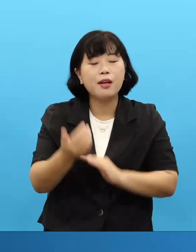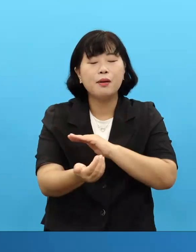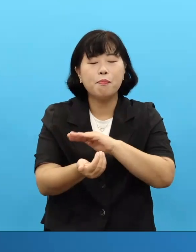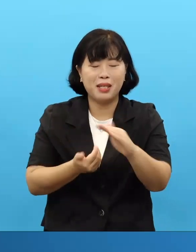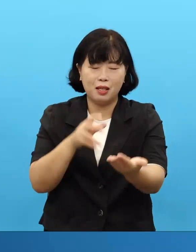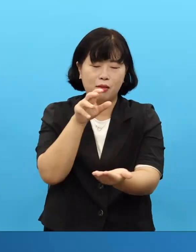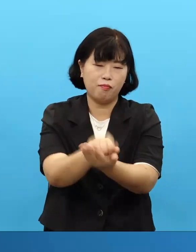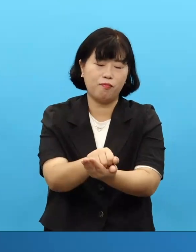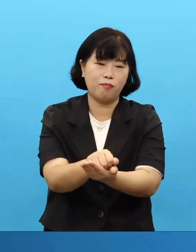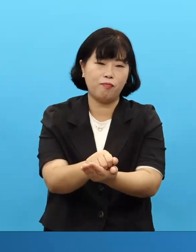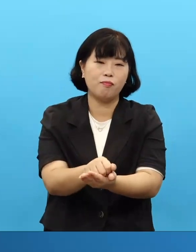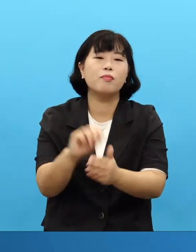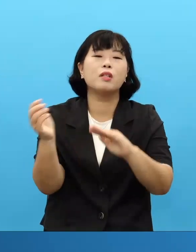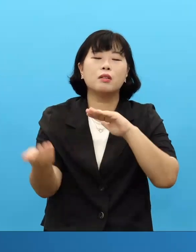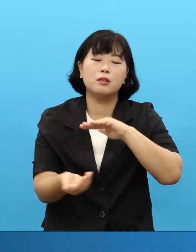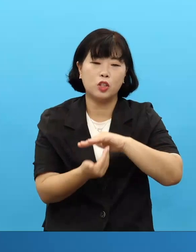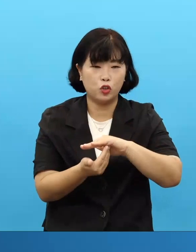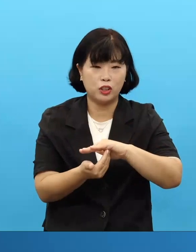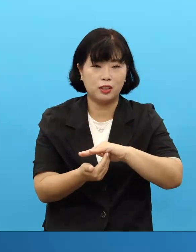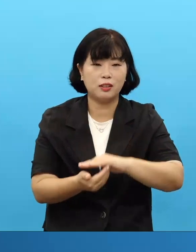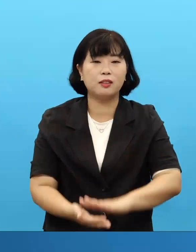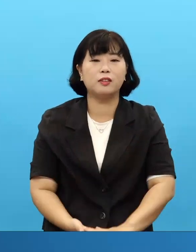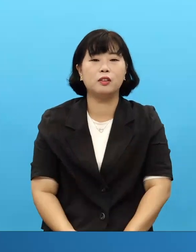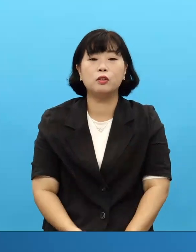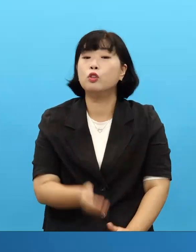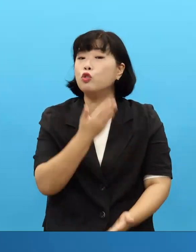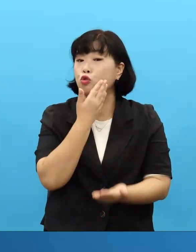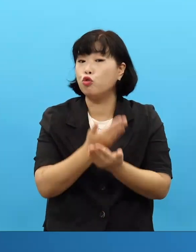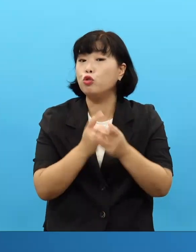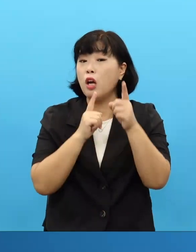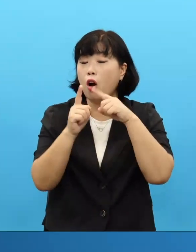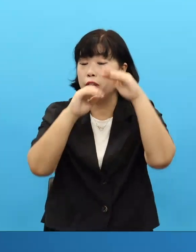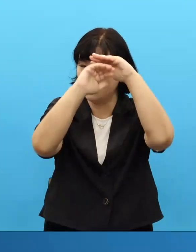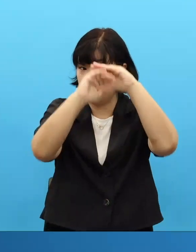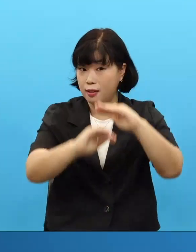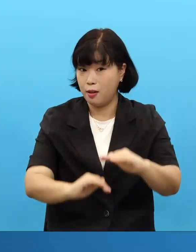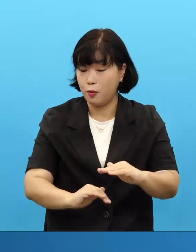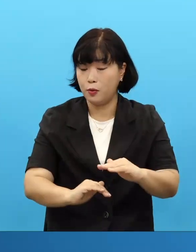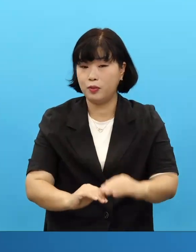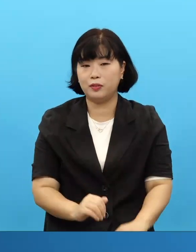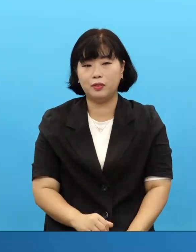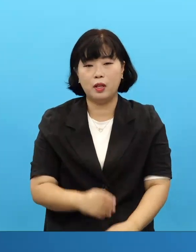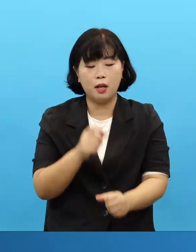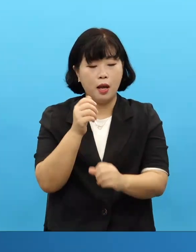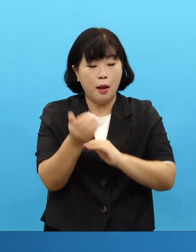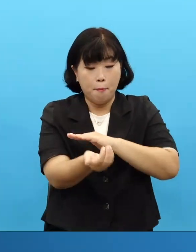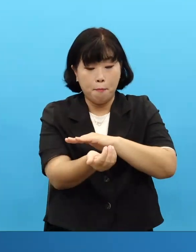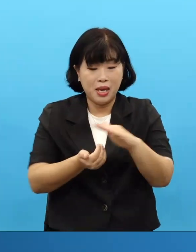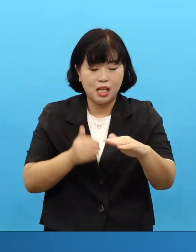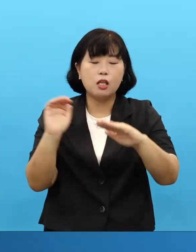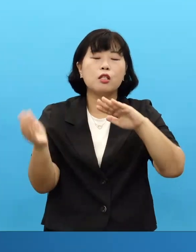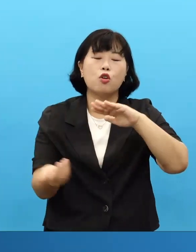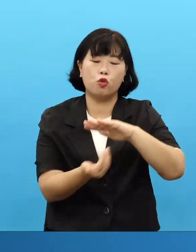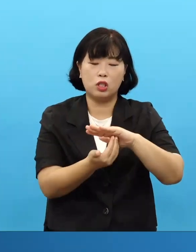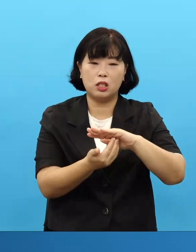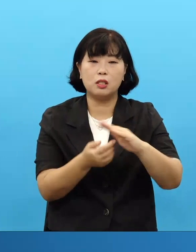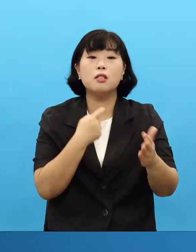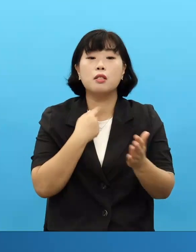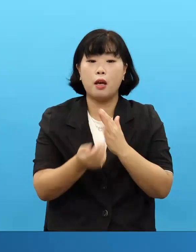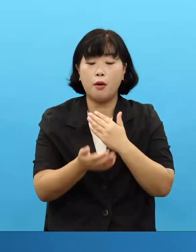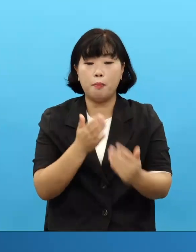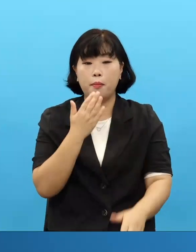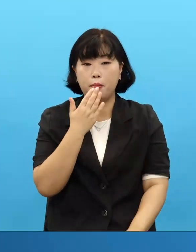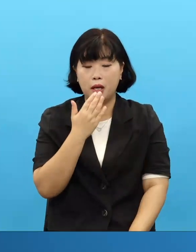already given them Canaan land in advance. 예, 중요한 언약입니다. This is an important covenant. 미리 성취된 거죠. It is fulfilled in advance. 이걸 보고